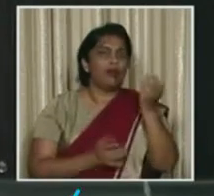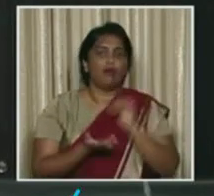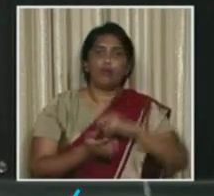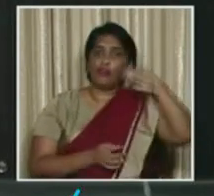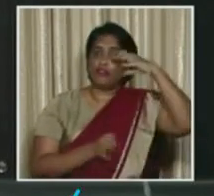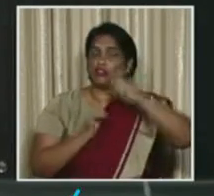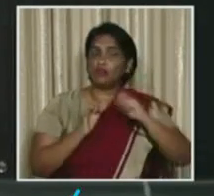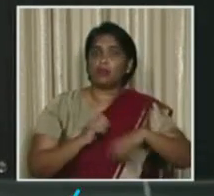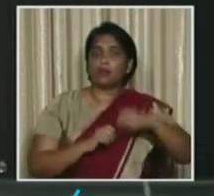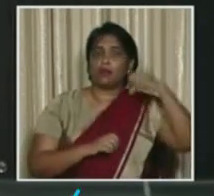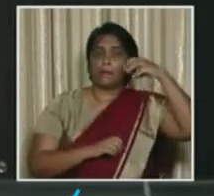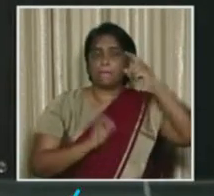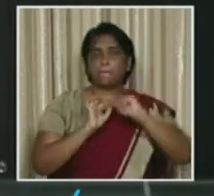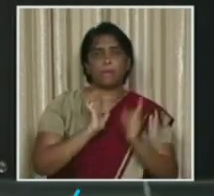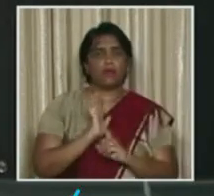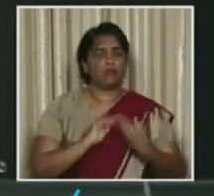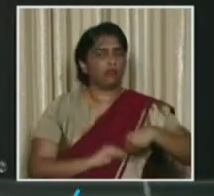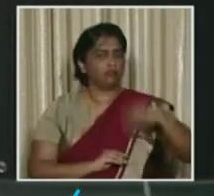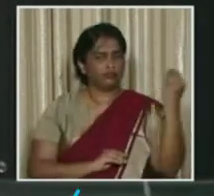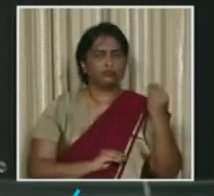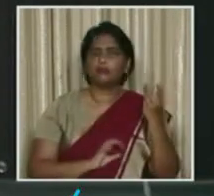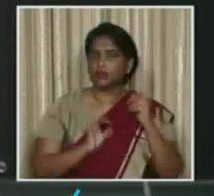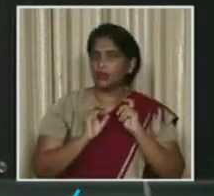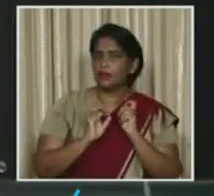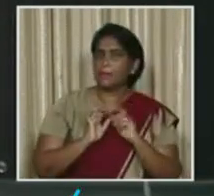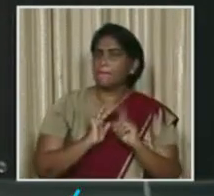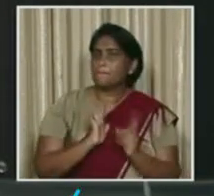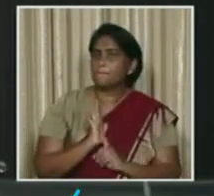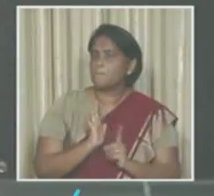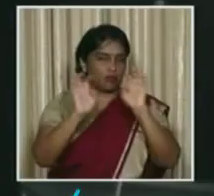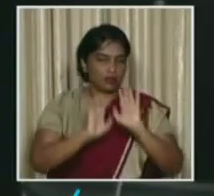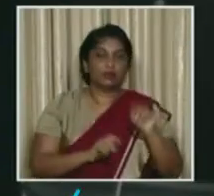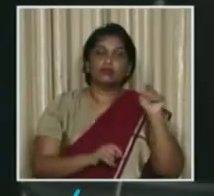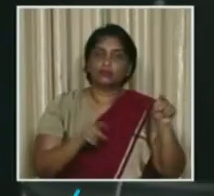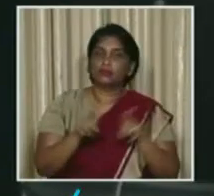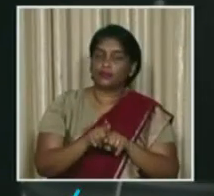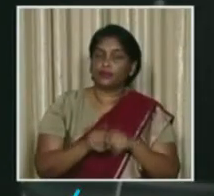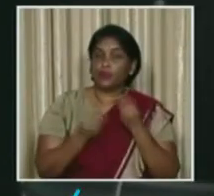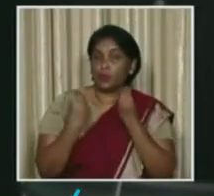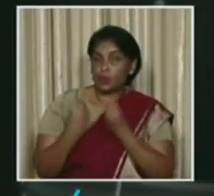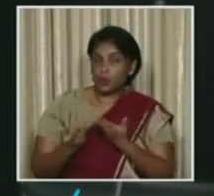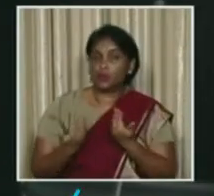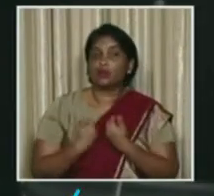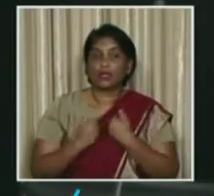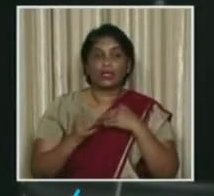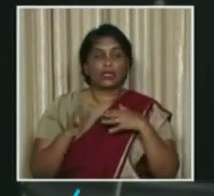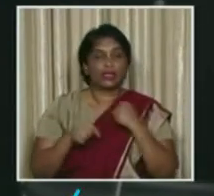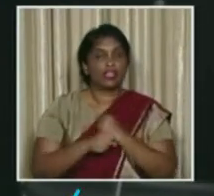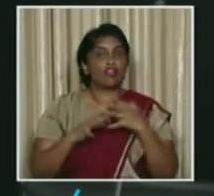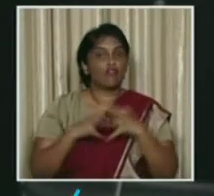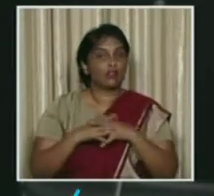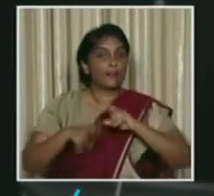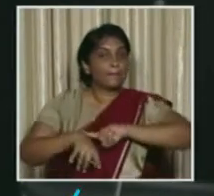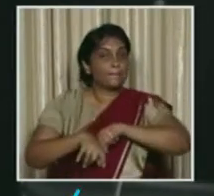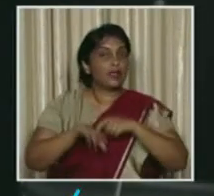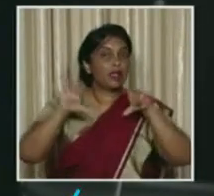බල මණ්ඩලයේ බිල වැඩි කරනවා කියලා. විදුලි බල මණ්ඩලයේ බිල වැඩි කරන්නේ පාඩු හින්දාද? අපිට අතිරේක තියෙනවා ගිගවොට් පැය